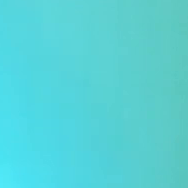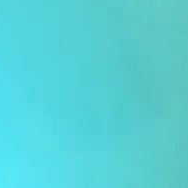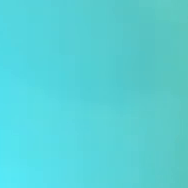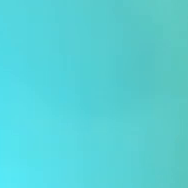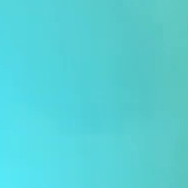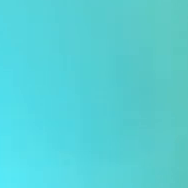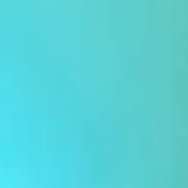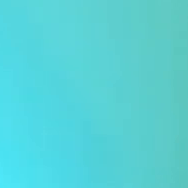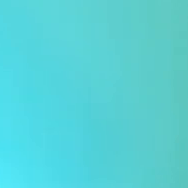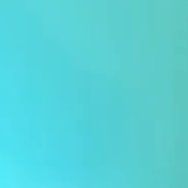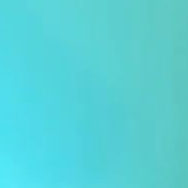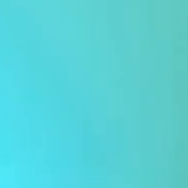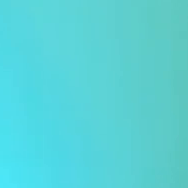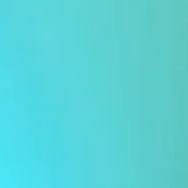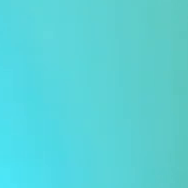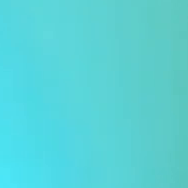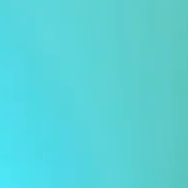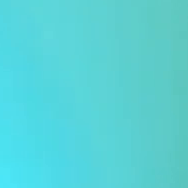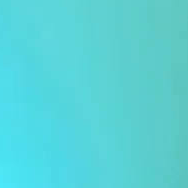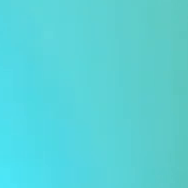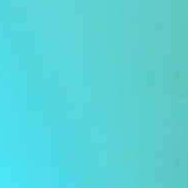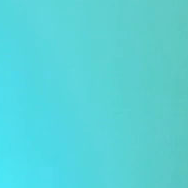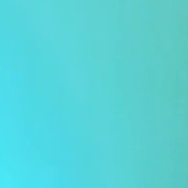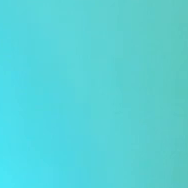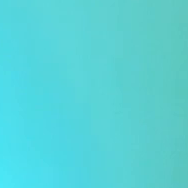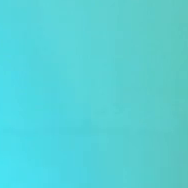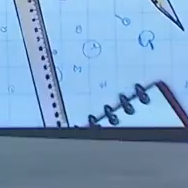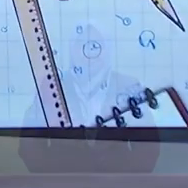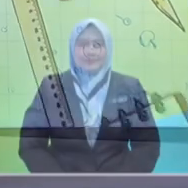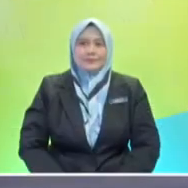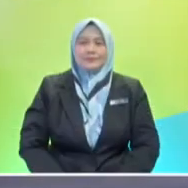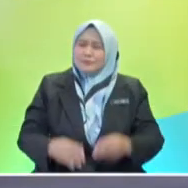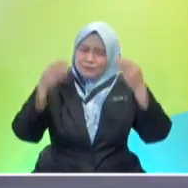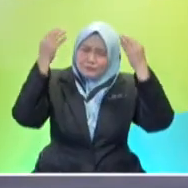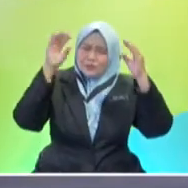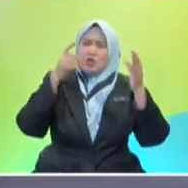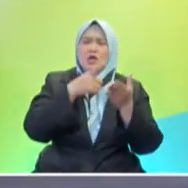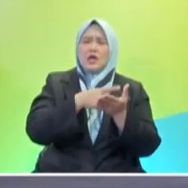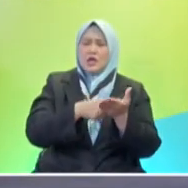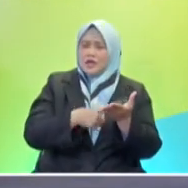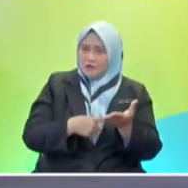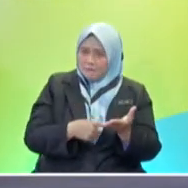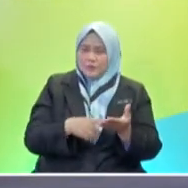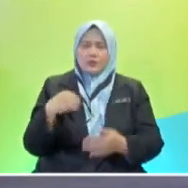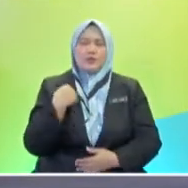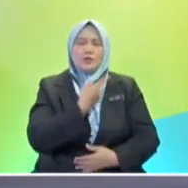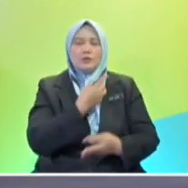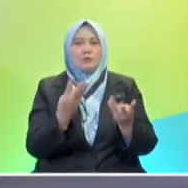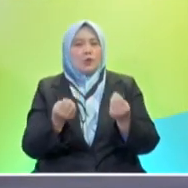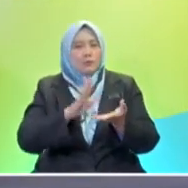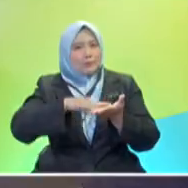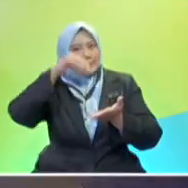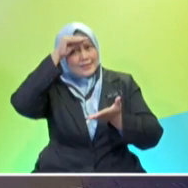Kebangsaan Pendidikan Khas Selangor Shah Alam Selangor. Baiklah cikgu, apa sebenarnya tajuk yang kita nak belajar hari ini,